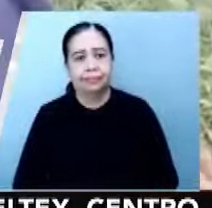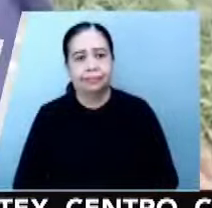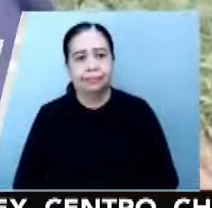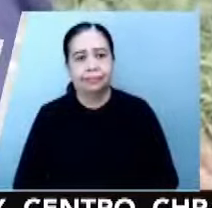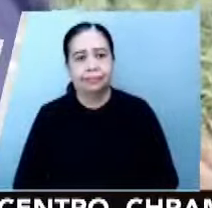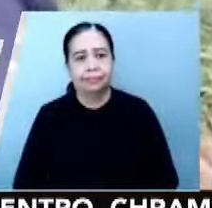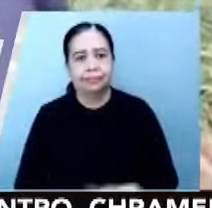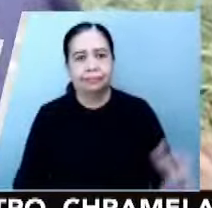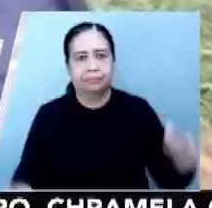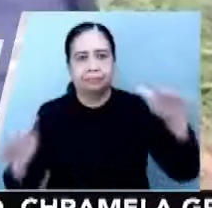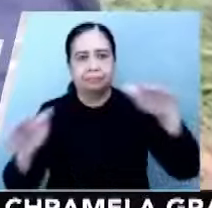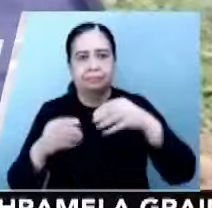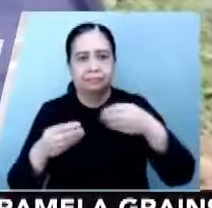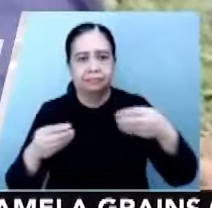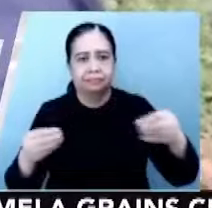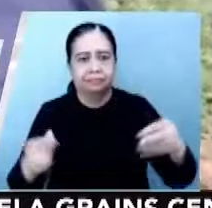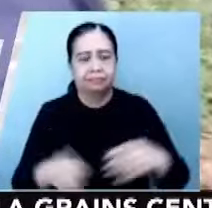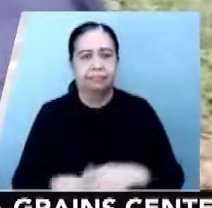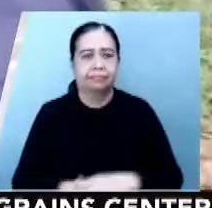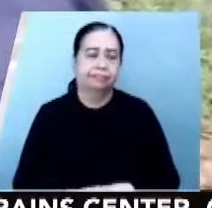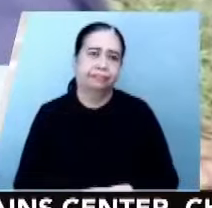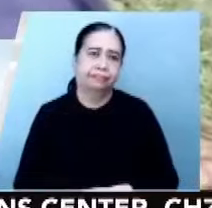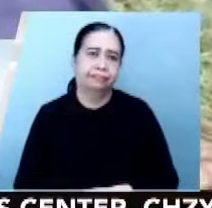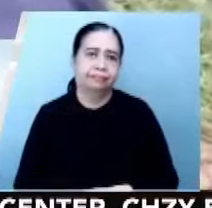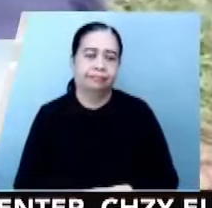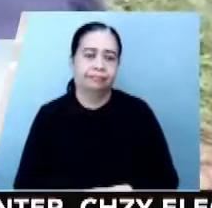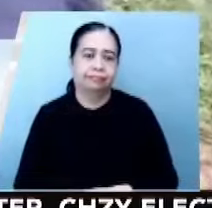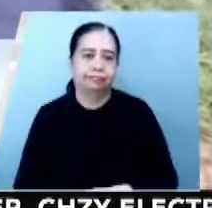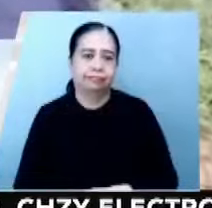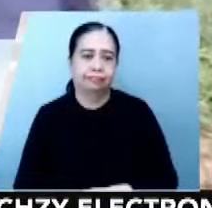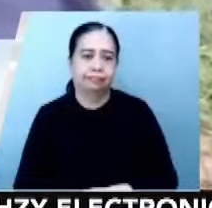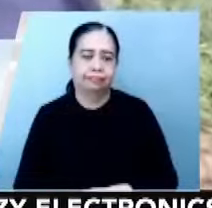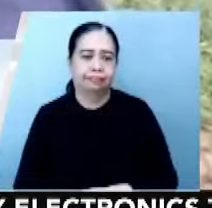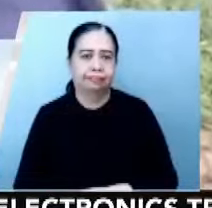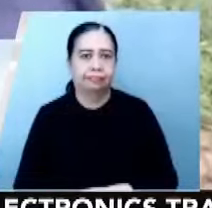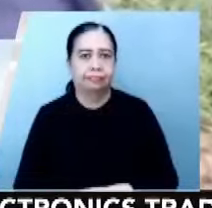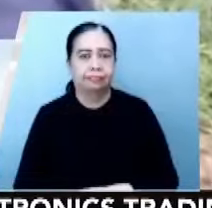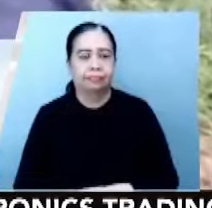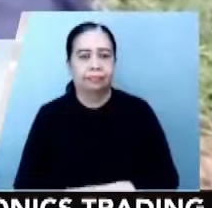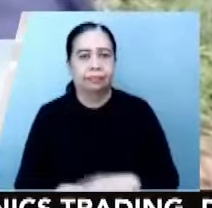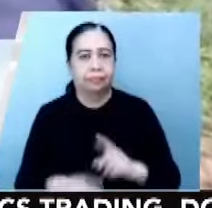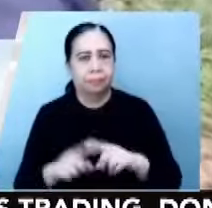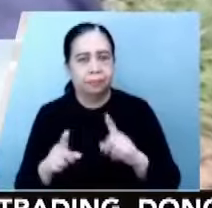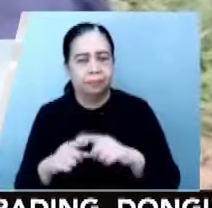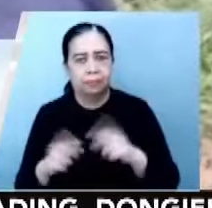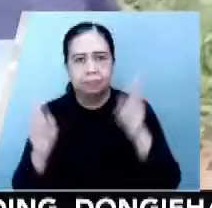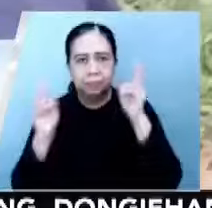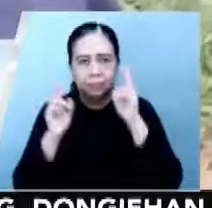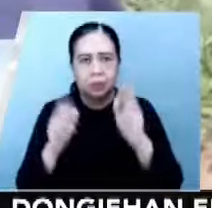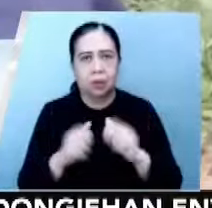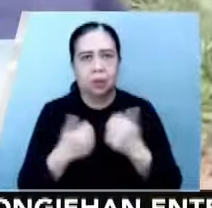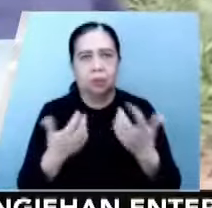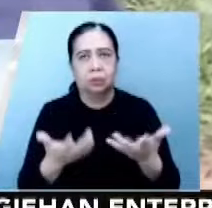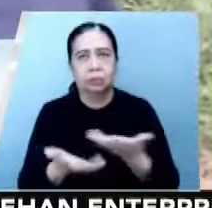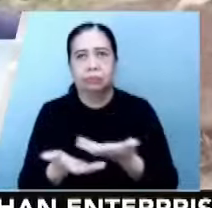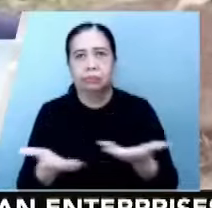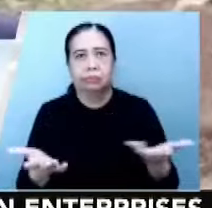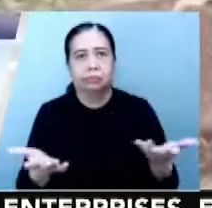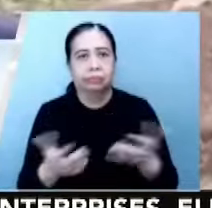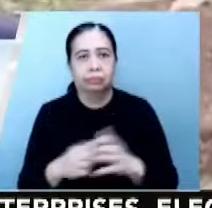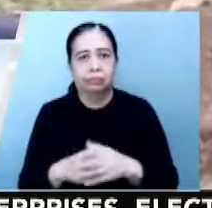Sibuyas at karos at bagyo beans. Paano kami makabangon sila ng matabunan